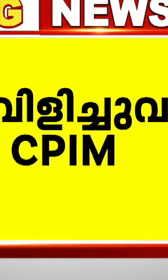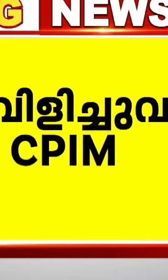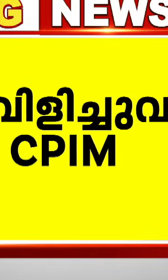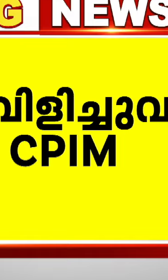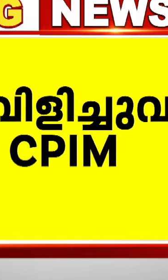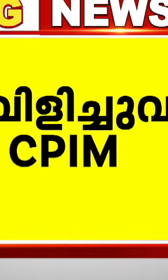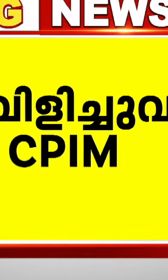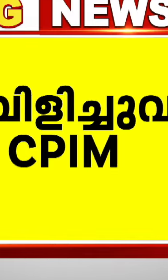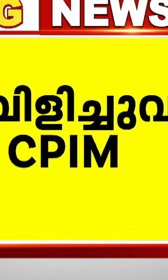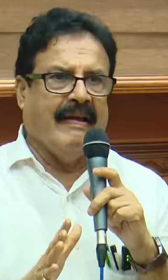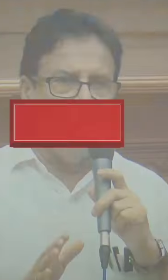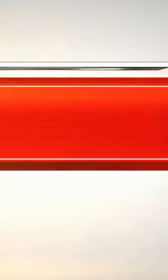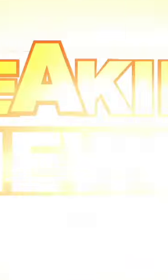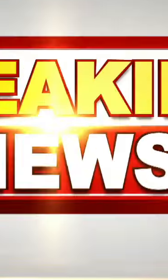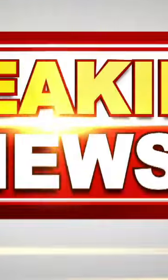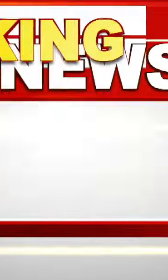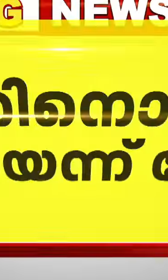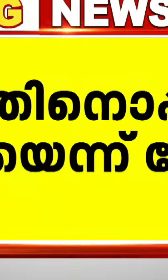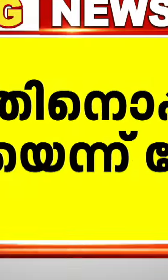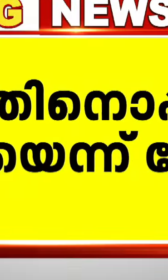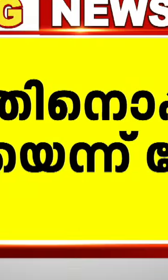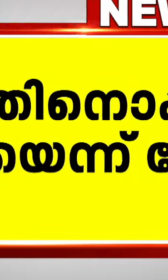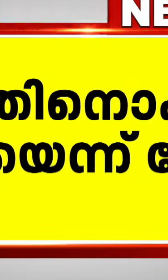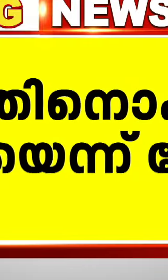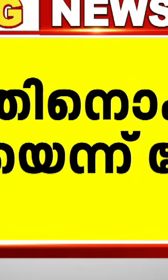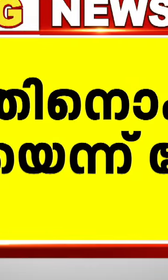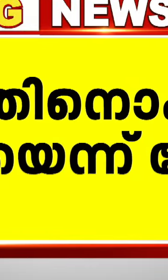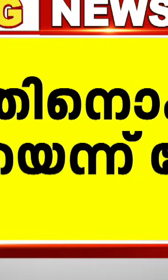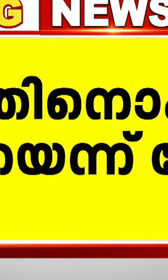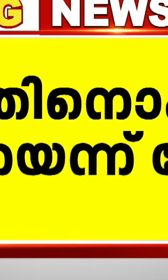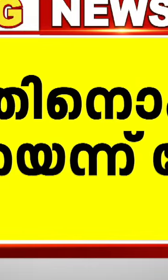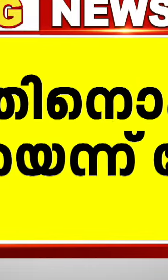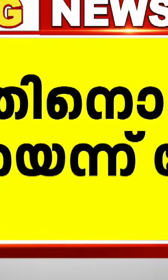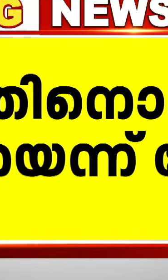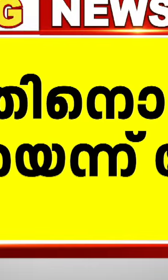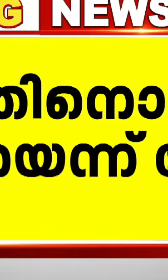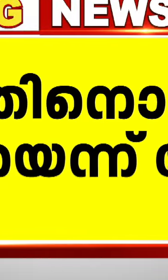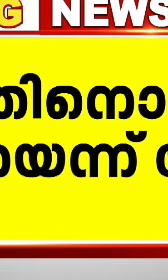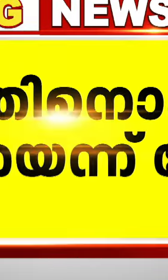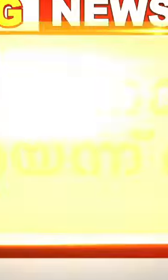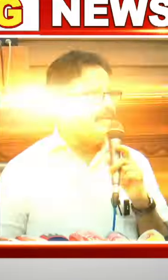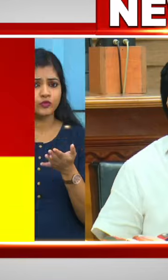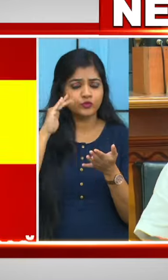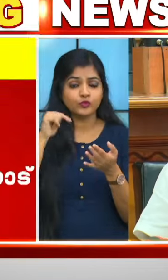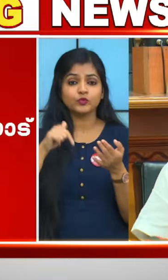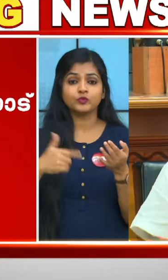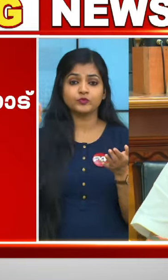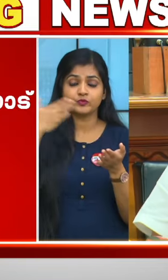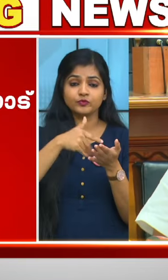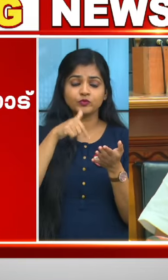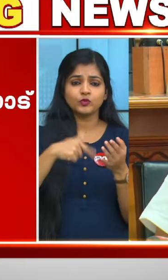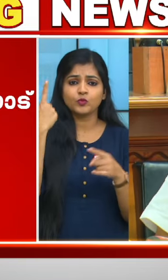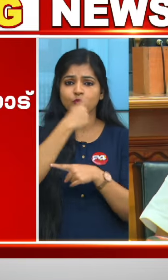വിഷയവുമായി ബന്ധപ്പെട്ട് ഞാൻ പറഞ്ഞു എനിക്കറിയില്ല, കാരണം ഞാൻ ഇന്നലെ തിരുവനന്തപുരത്തായിരുന്നു. അവിടെ വന്നപ്പോൾ ഇതറിഞ്ഞു. ഇവിടെ വന്നപ്പോൾ ഇന്നത്തെ പത്രത്തിലാണ് മനോക്കെ ഞങ്ങൾ